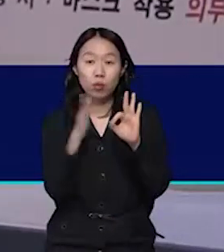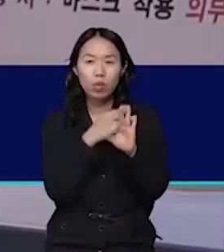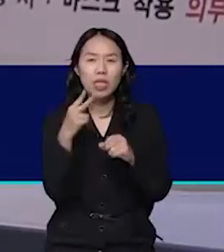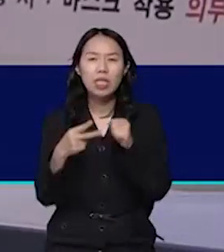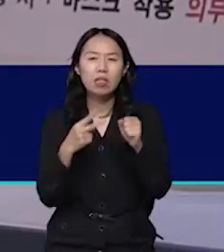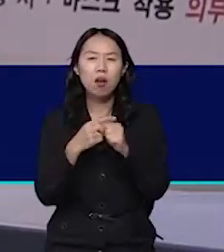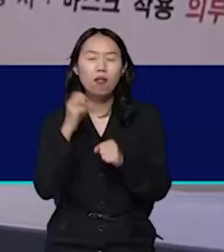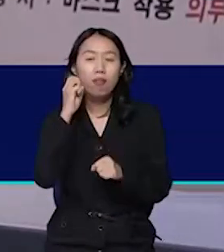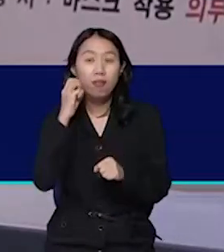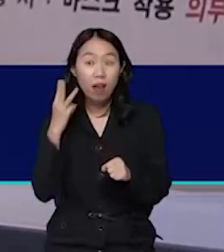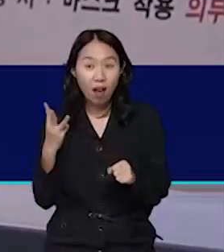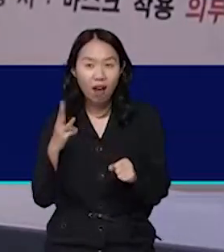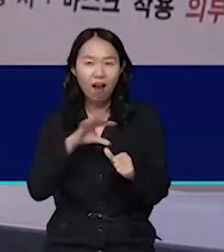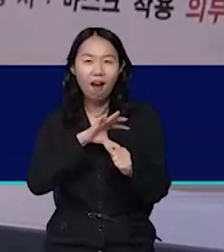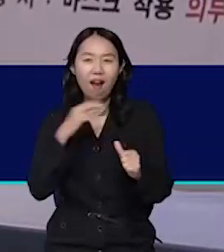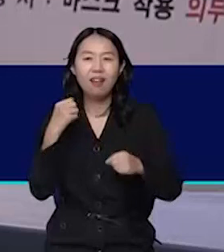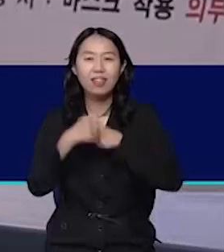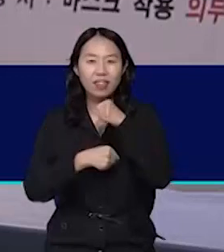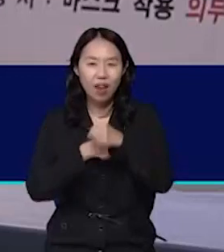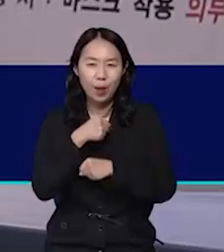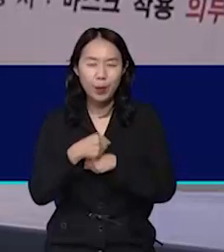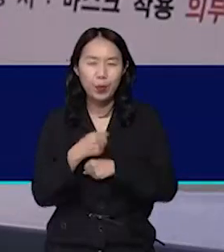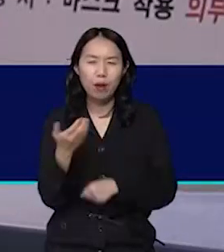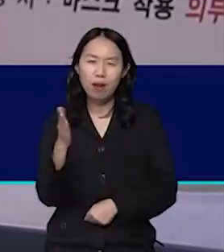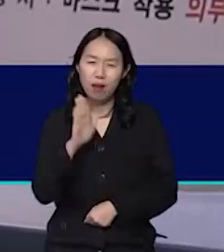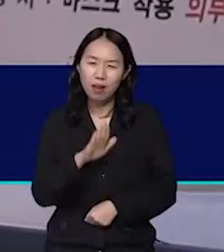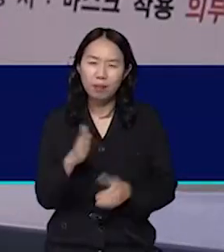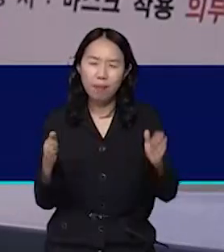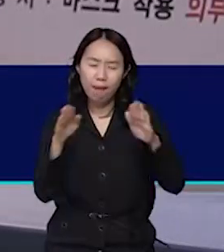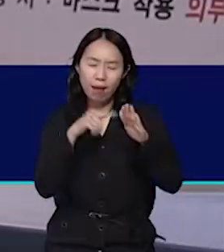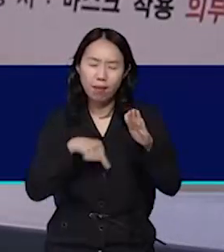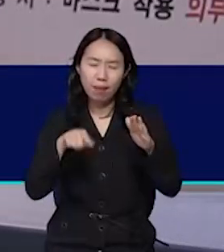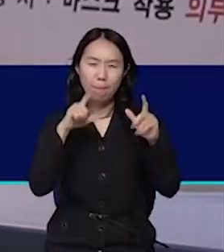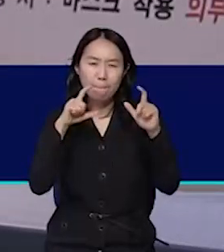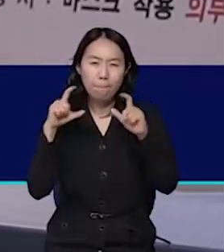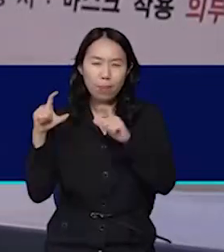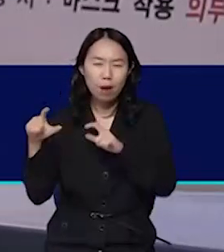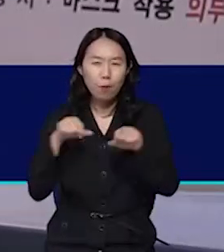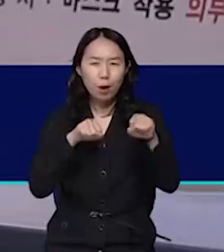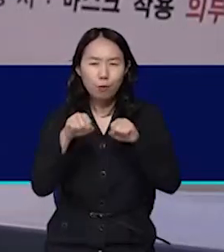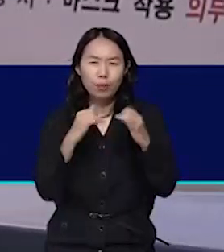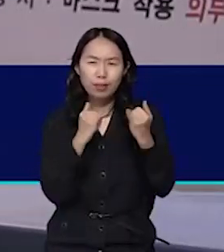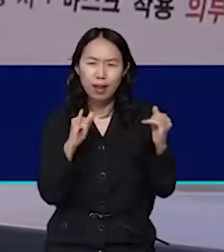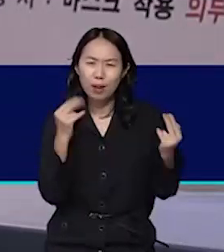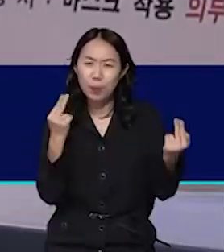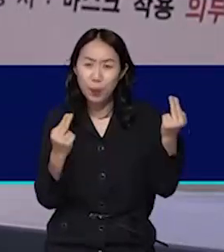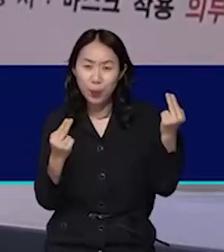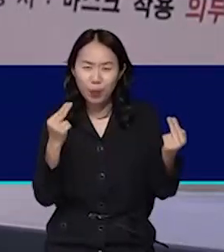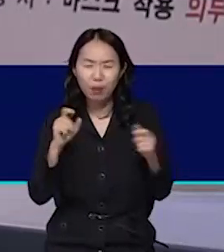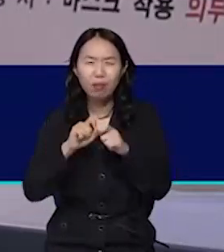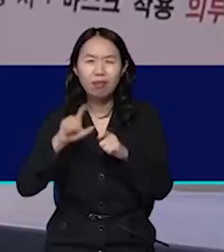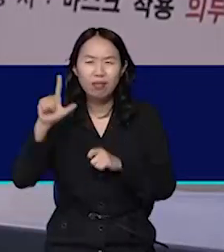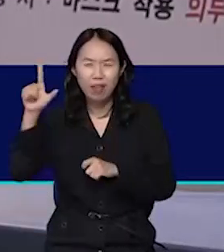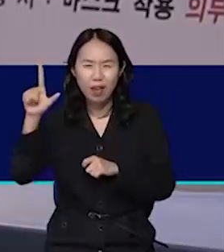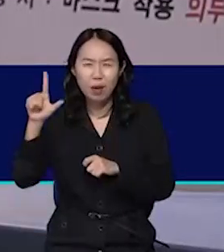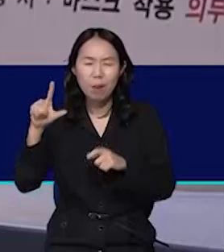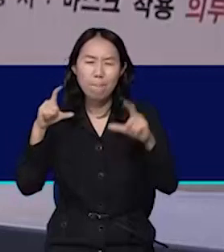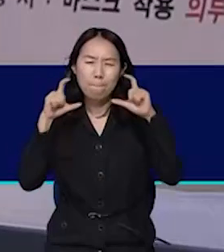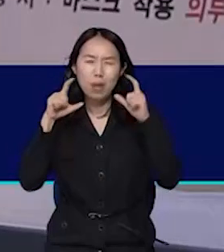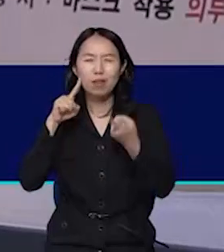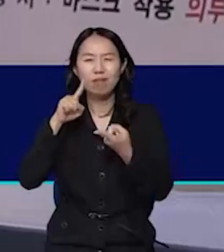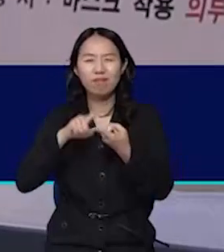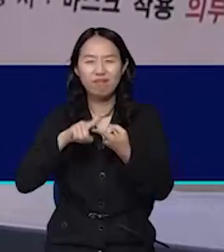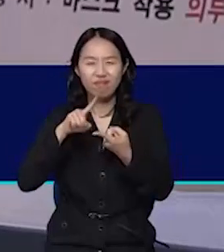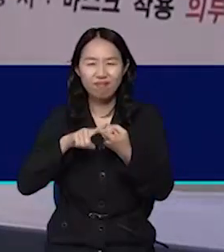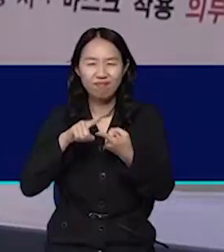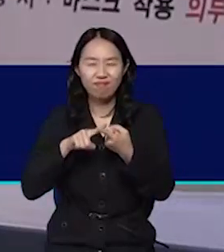2년 3개월 만에 자유를 되찾게 됐는데요. 하지만 실내에서 마스크를 벗은 채 활동하는 시민보다 대부분의 시민들은 아직은